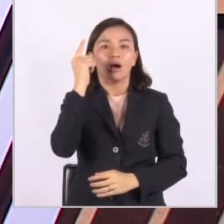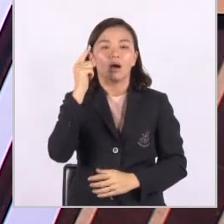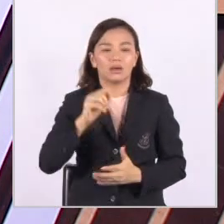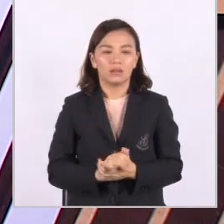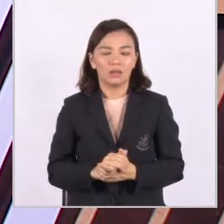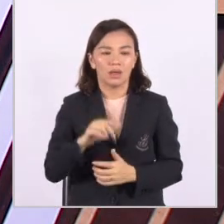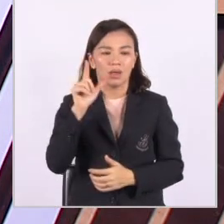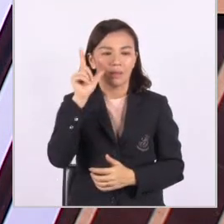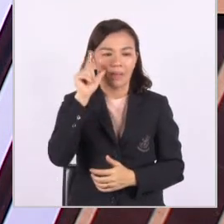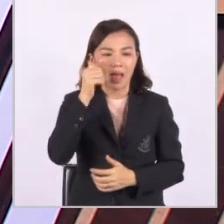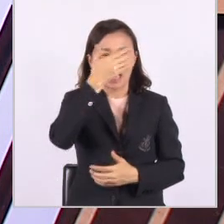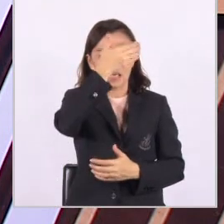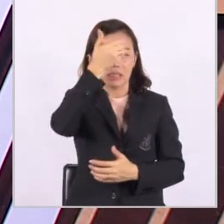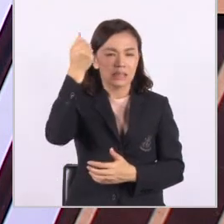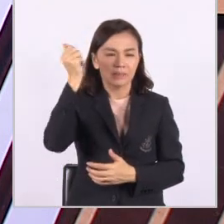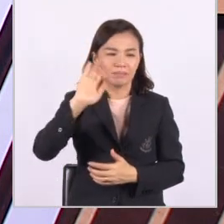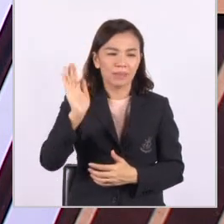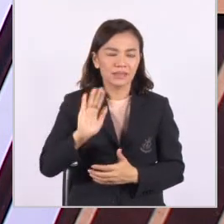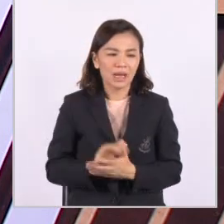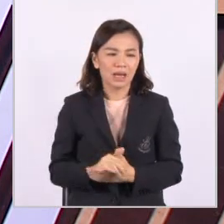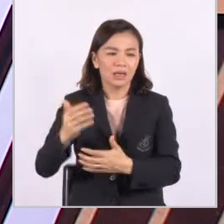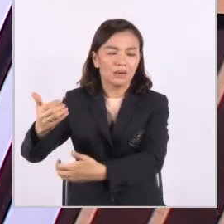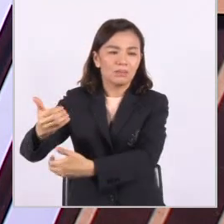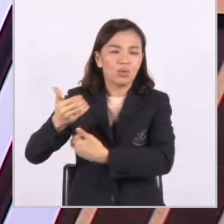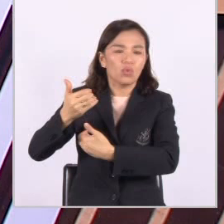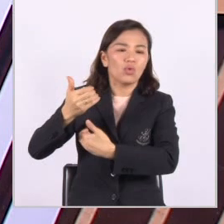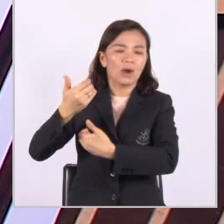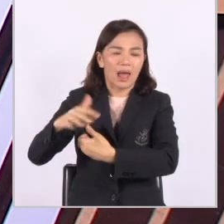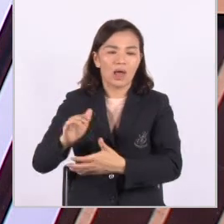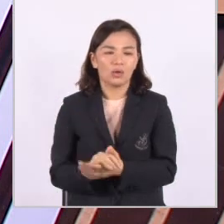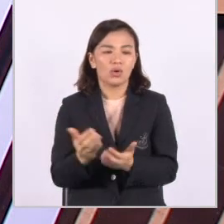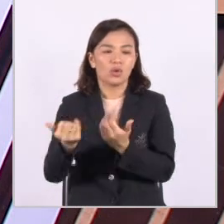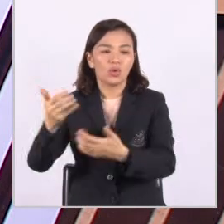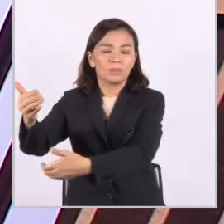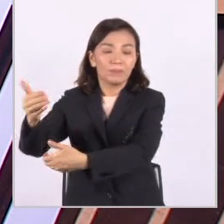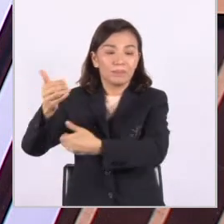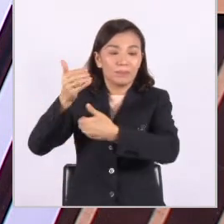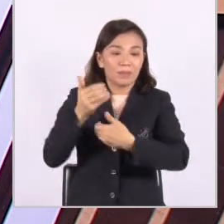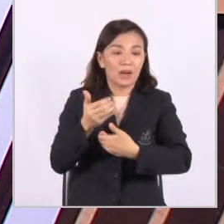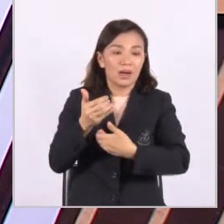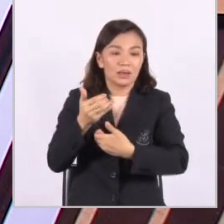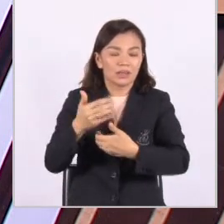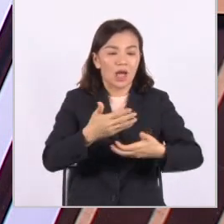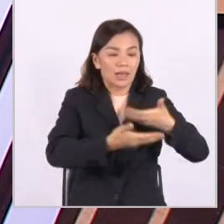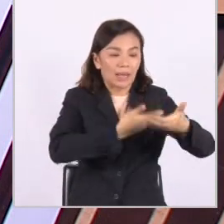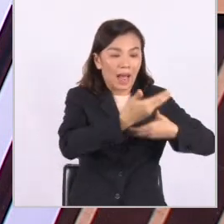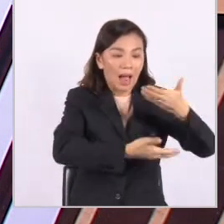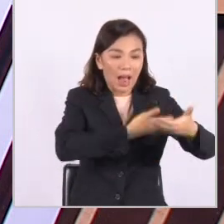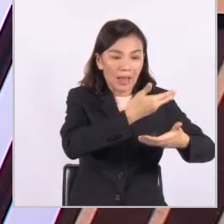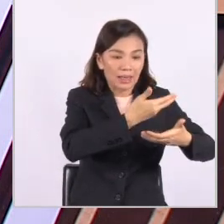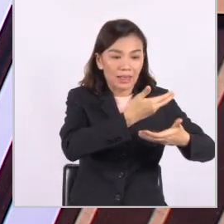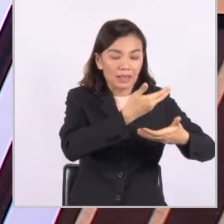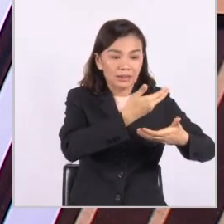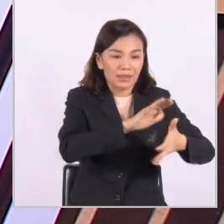ม่เนี่ยบอกว่าไม่ได้ลืมลูกนะ คืออุ้มลูกแล้วอ้างว่างี ้แม่นี่บอกว่าอุ้มลูกเนี่ยองลงมาจากรถแล้วแล้วก็ไปขายของต่อสุดท้ายเนี่ย